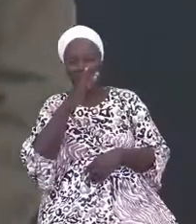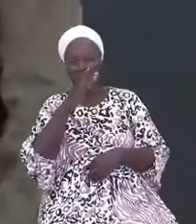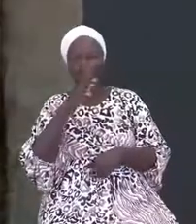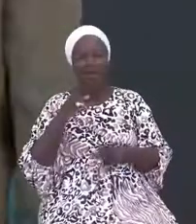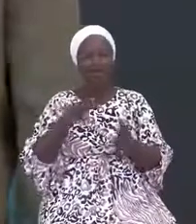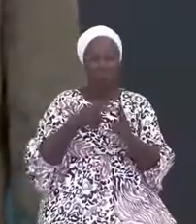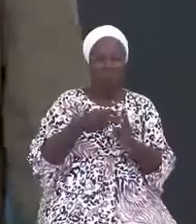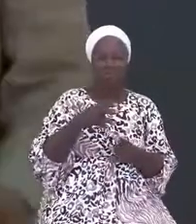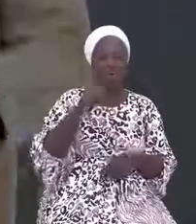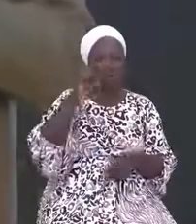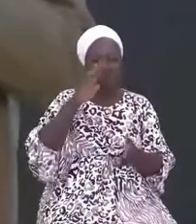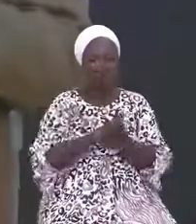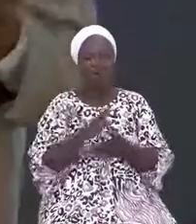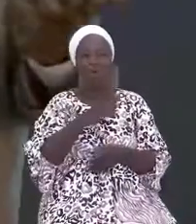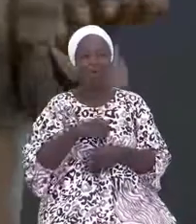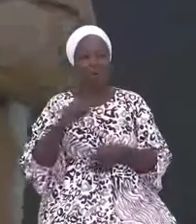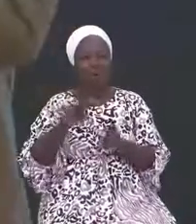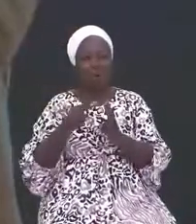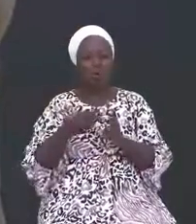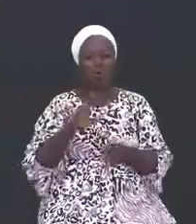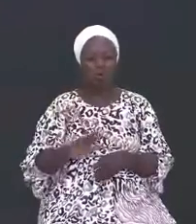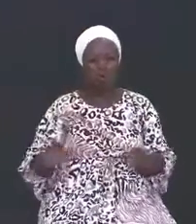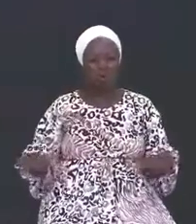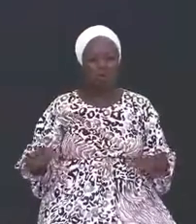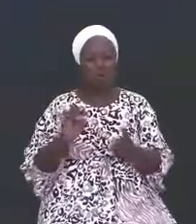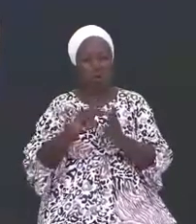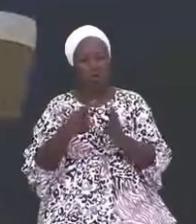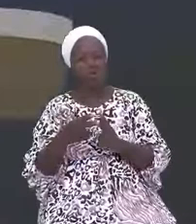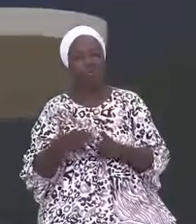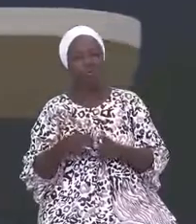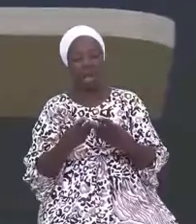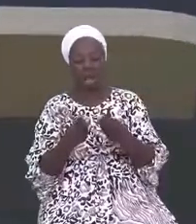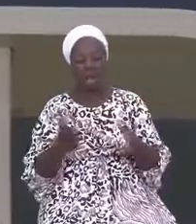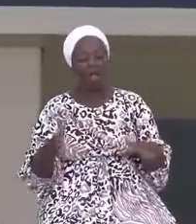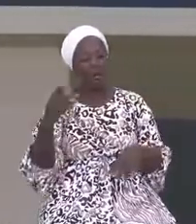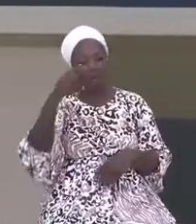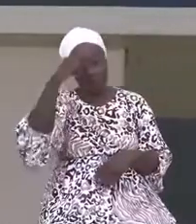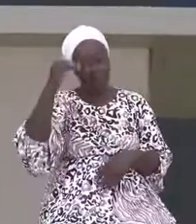ou sa mère ou son père ou ses enfants ou c'était